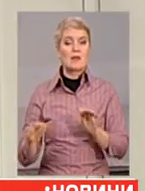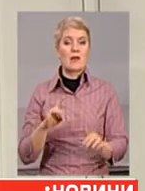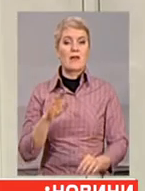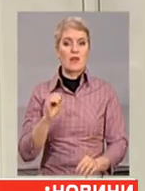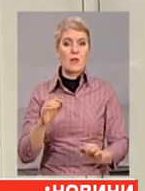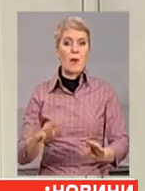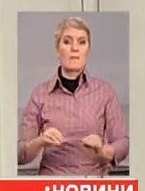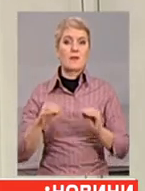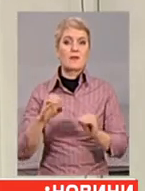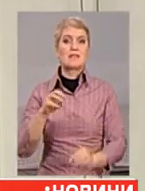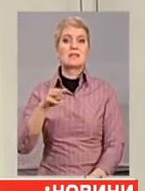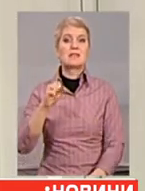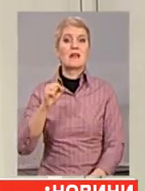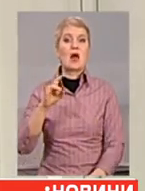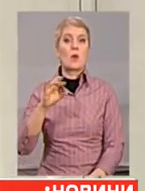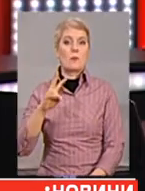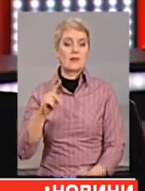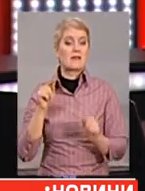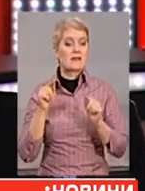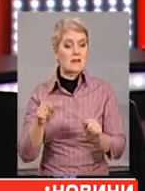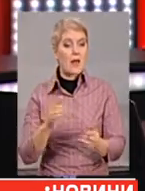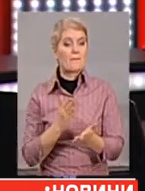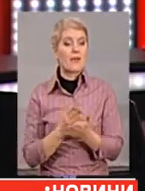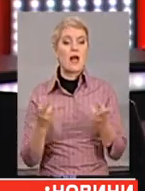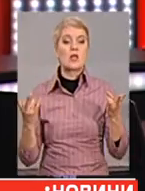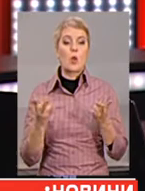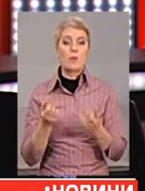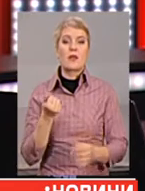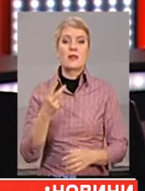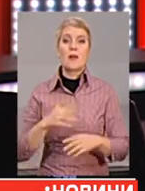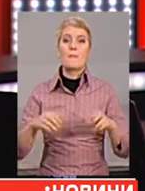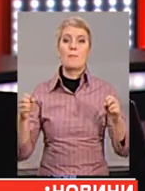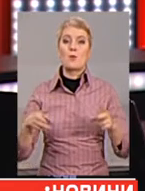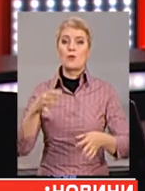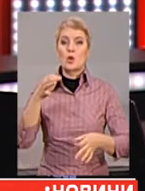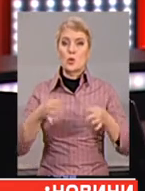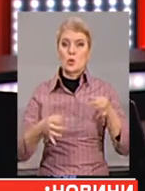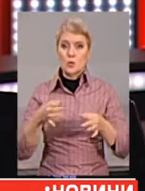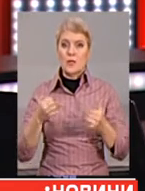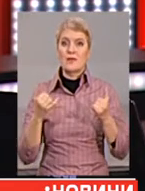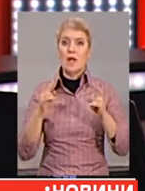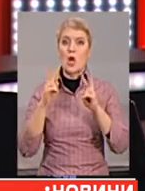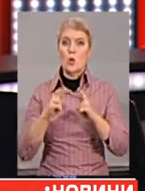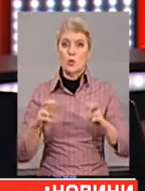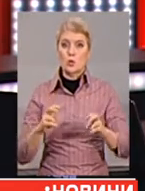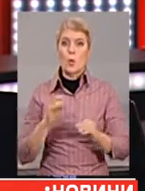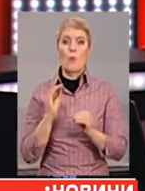до Старобільська, пояснивши, що лише там є необхідна кількість професійних суддів для розгляду обвинувального акта.